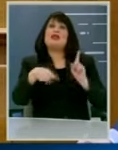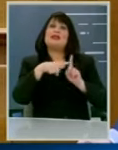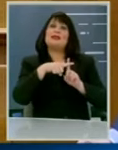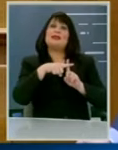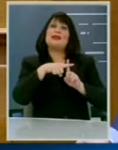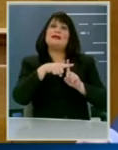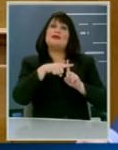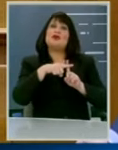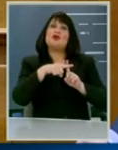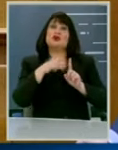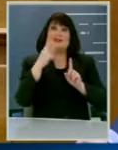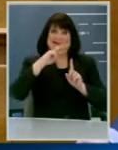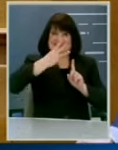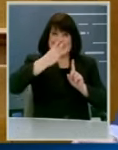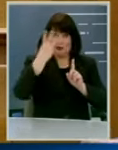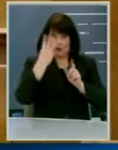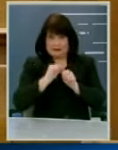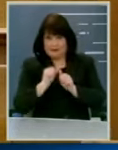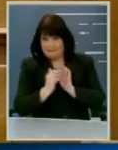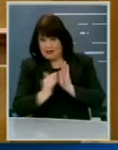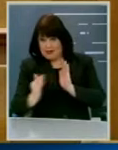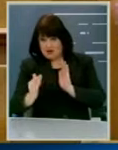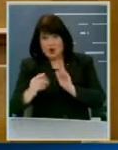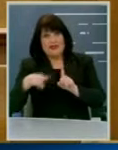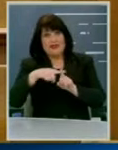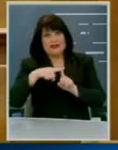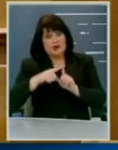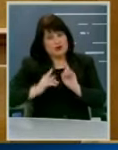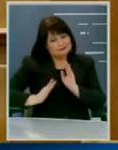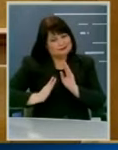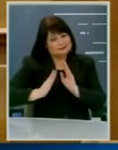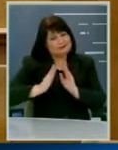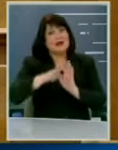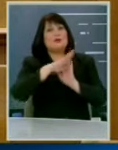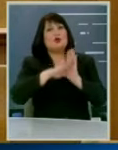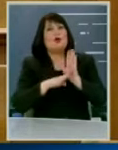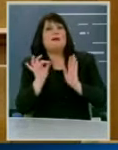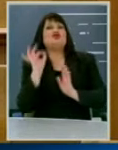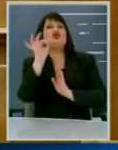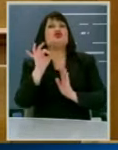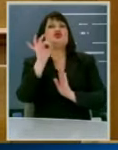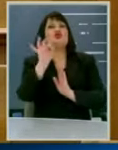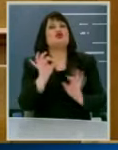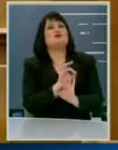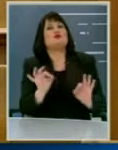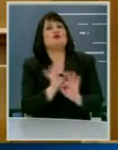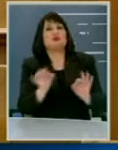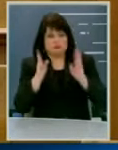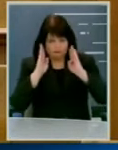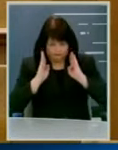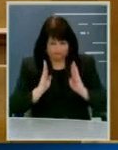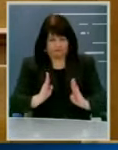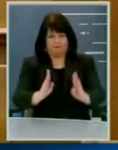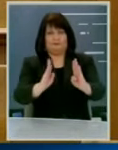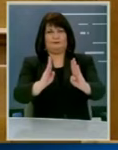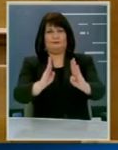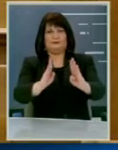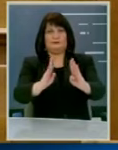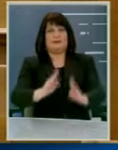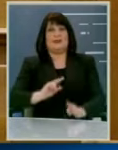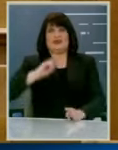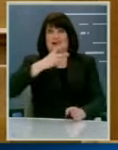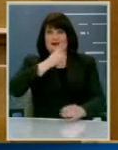τρίτο συνεχόμενο τρίμηνο και θα κλείσει θετικά. Οι στόχοι του προγράμματος υπερκαλύφθηκαν. Είμαστε εντός προγράμματος για δεύτερη